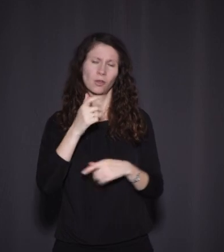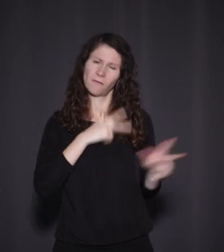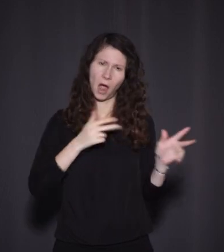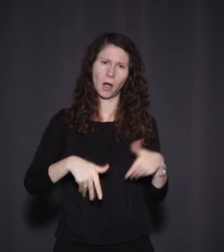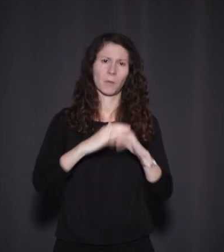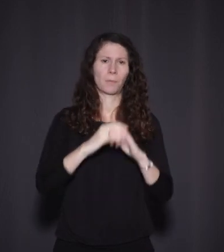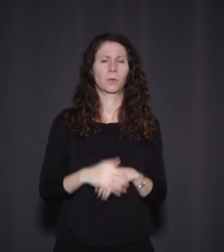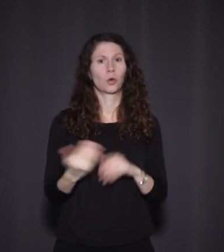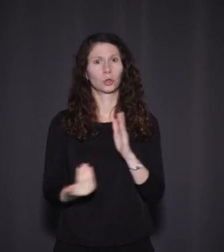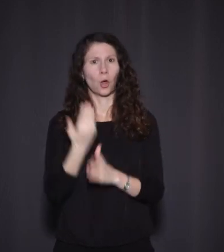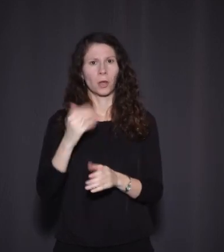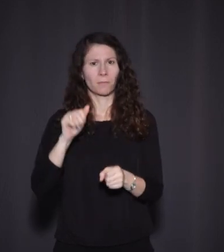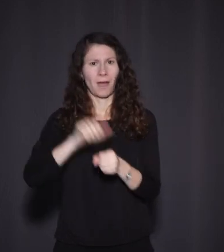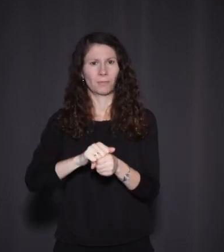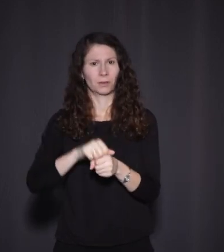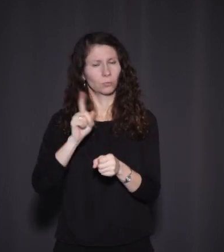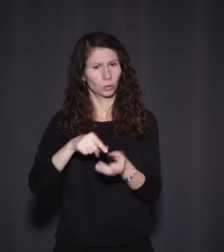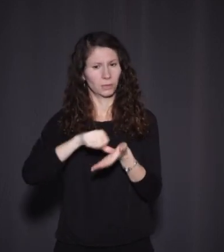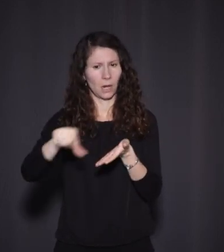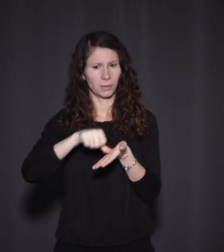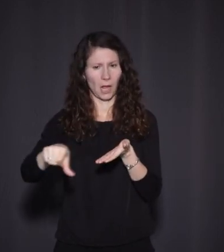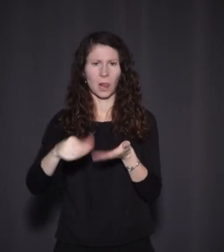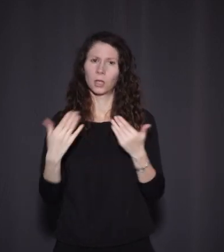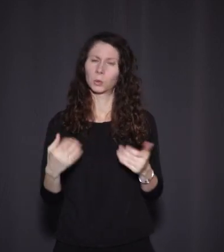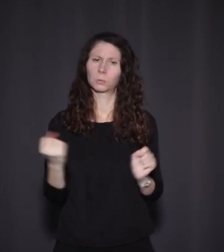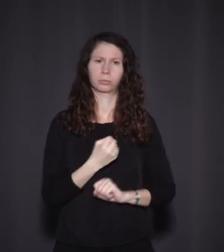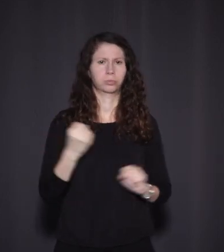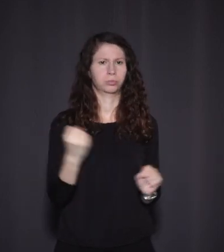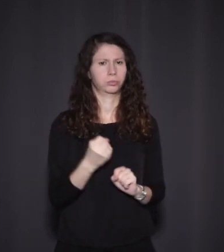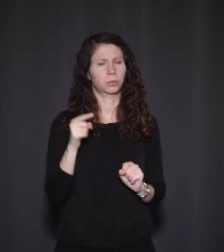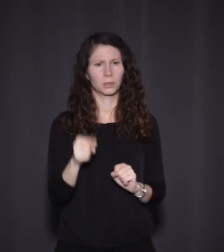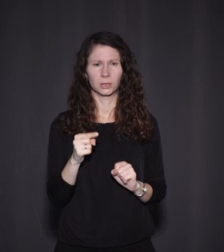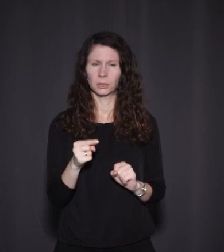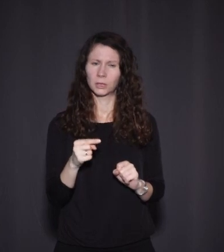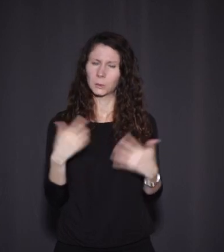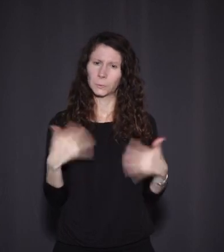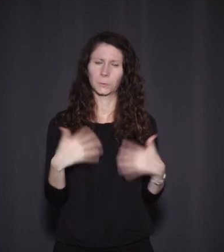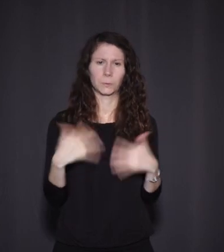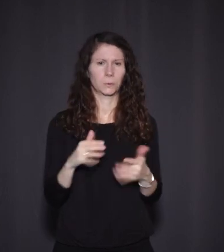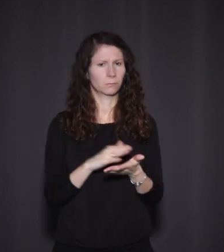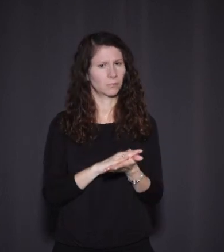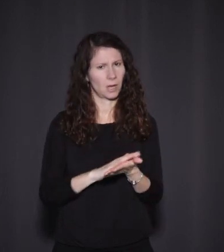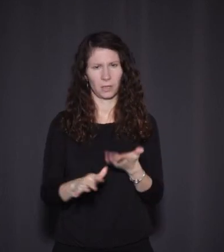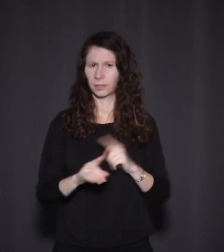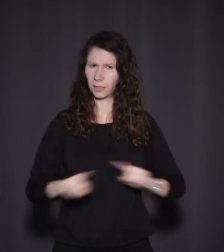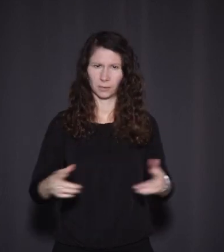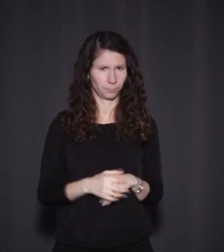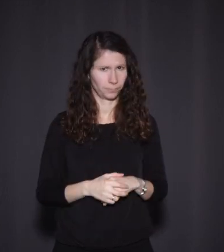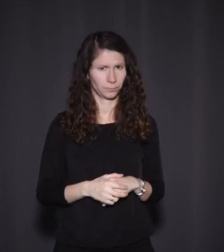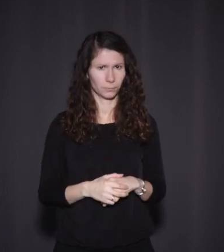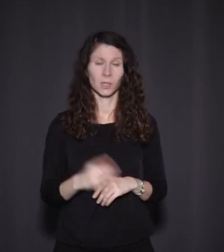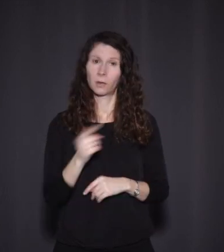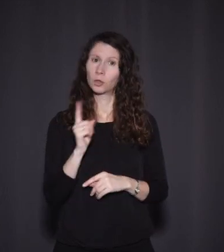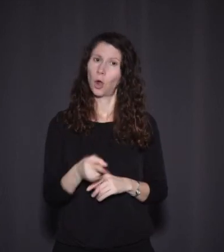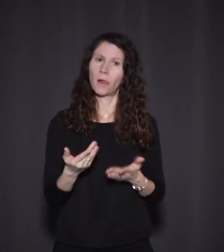Beamte neu einzahlen, das ist ein riesendickes Brett, ein riesendickes Brett. Und wir sollten vorbildlich sein, ich sage das nochmal,